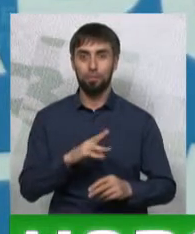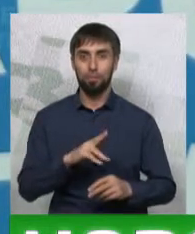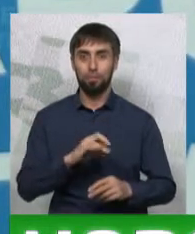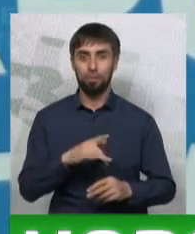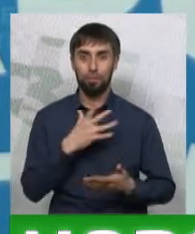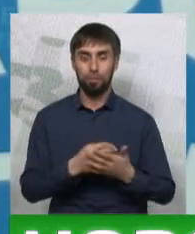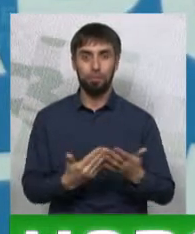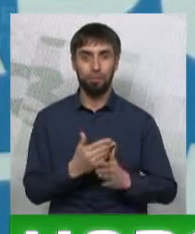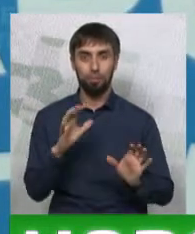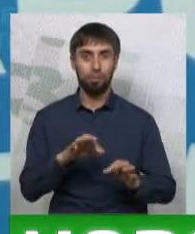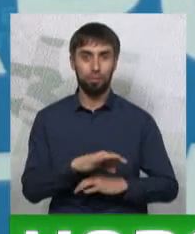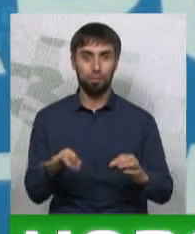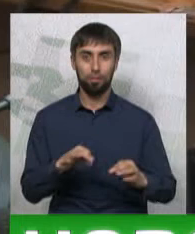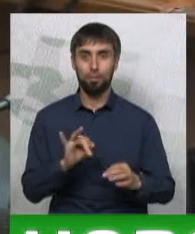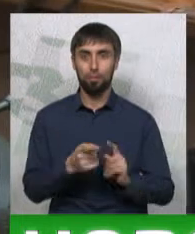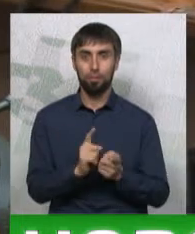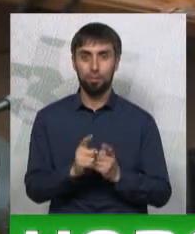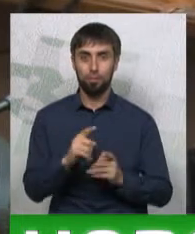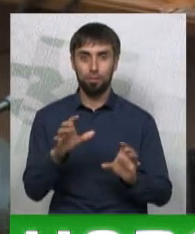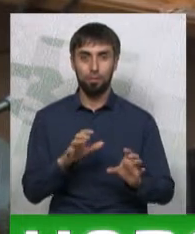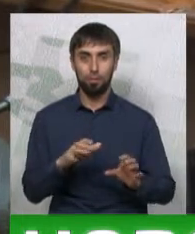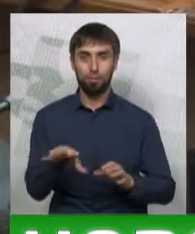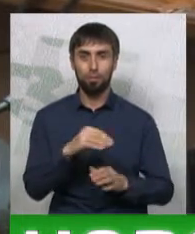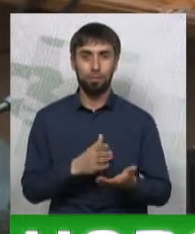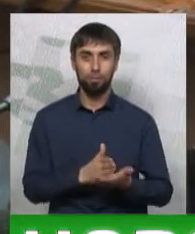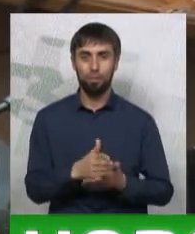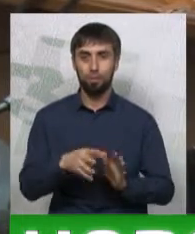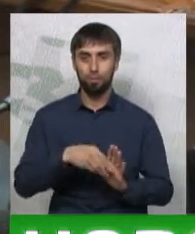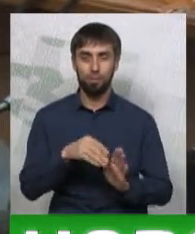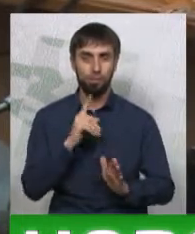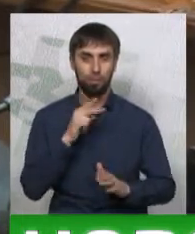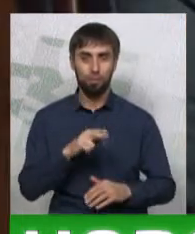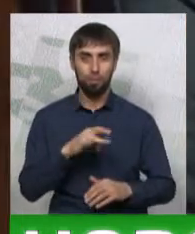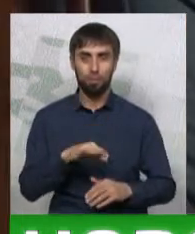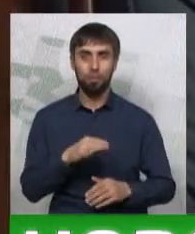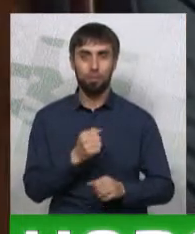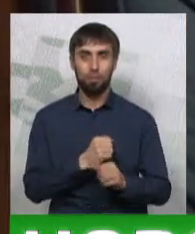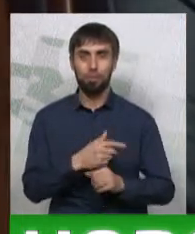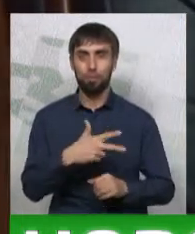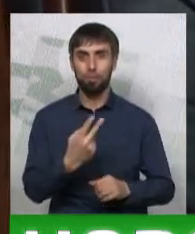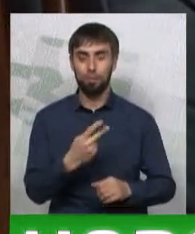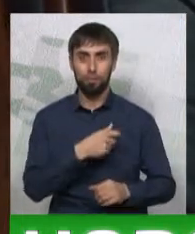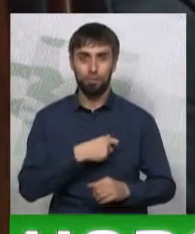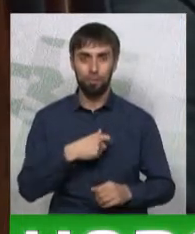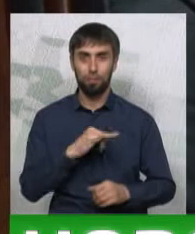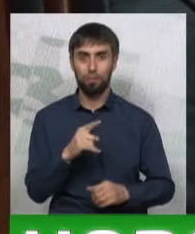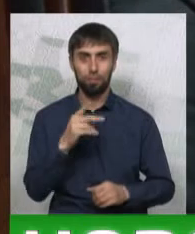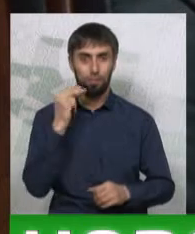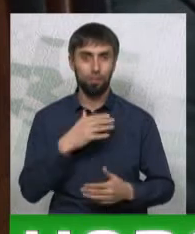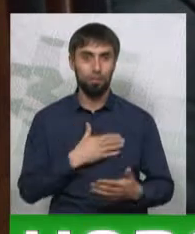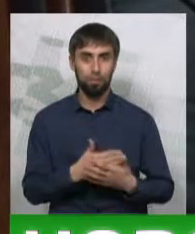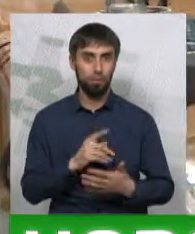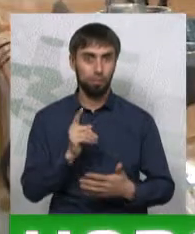новые законопроекты на изменение законов. Всего путем голосования в молодежный парламент делегированы 32 депутата из числа